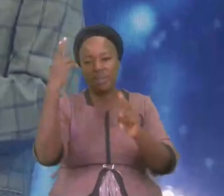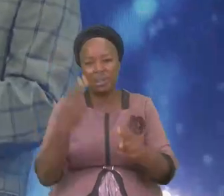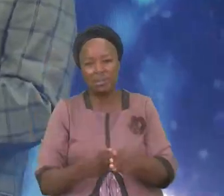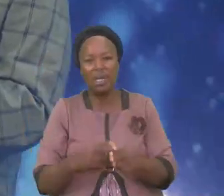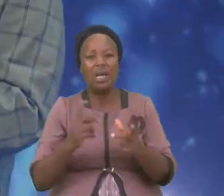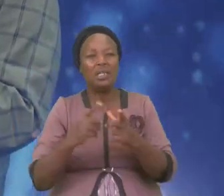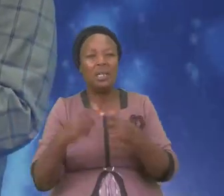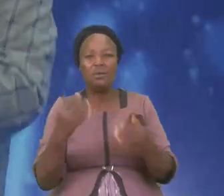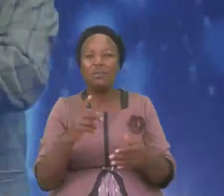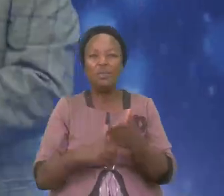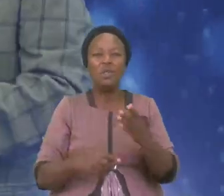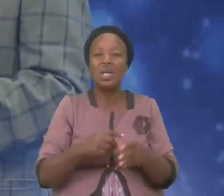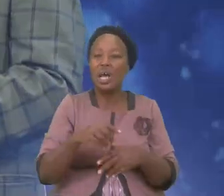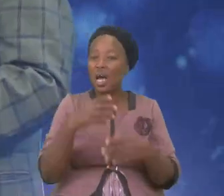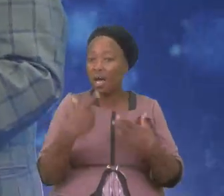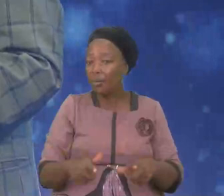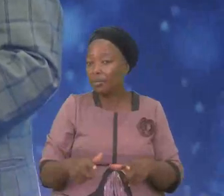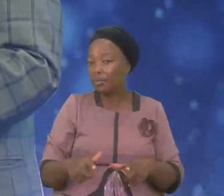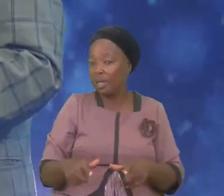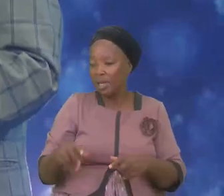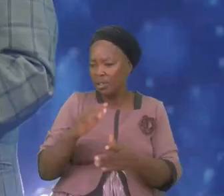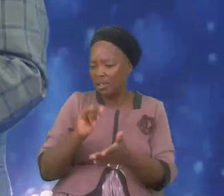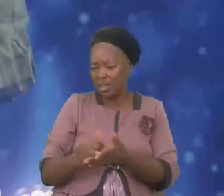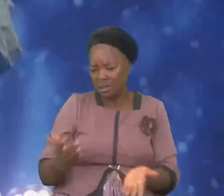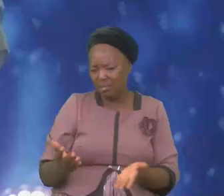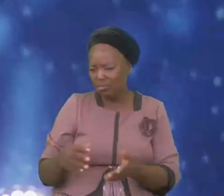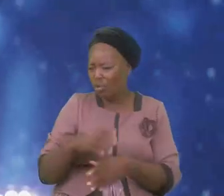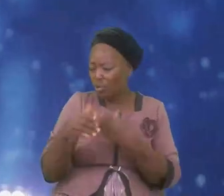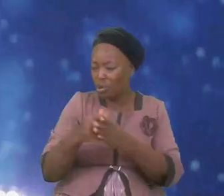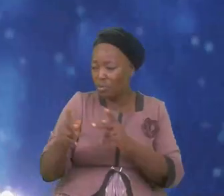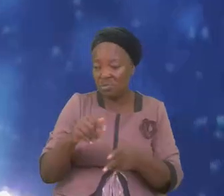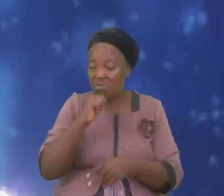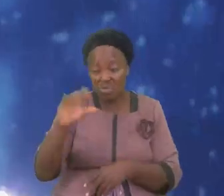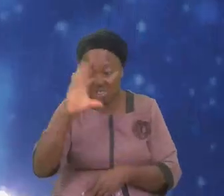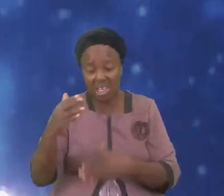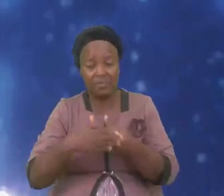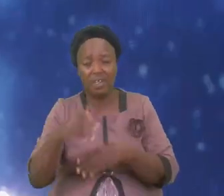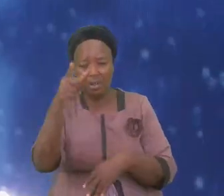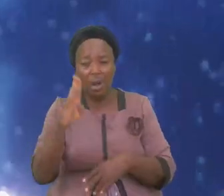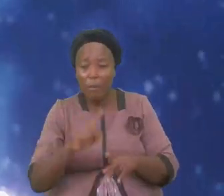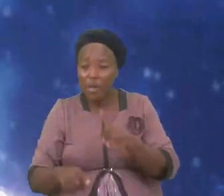qui soit intelligent, qui cherche Dieu.